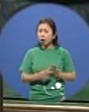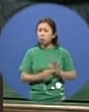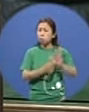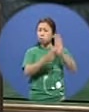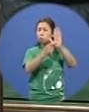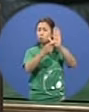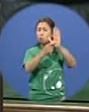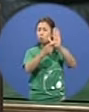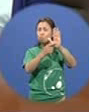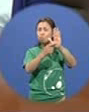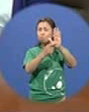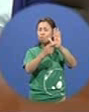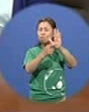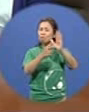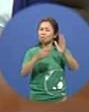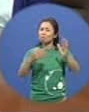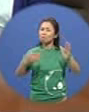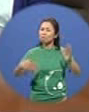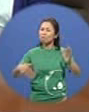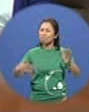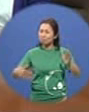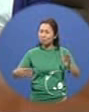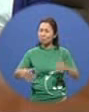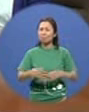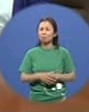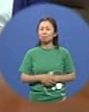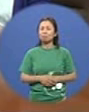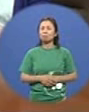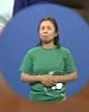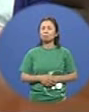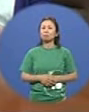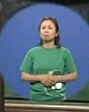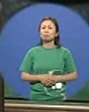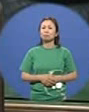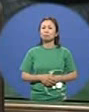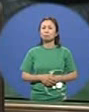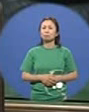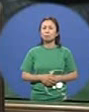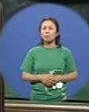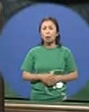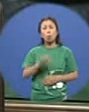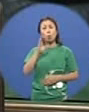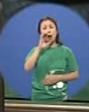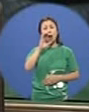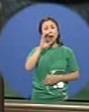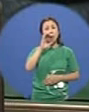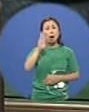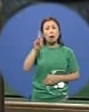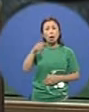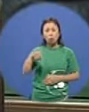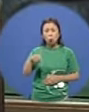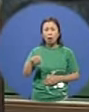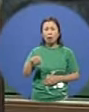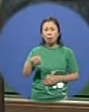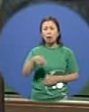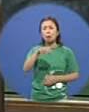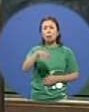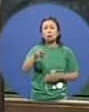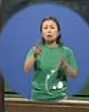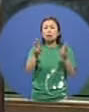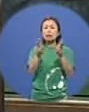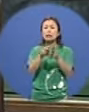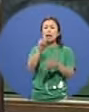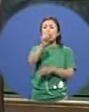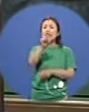ないんですね一般にははいで和歌山はね私はね北イタリアにとってもいてると思ってるんです私もミラロンにいたんですけどね